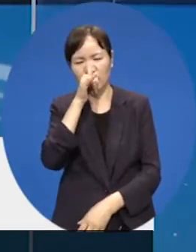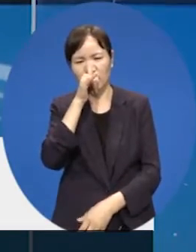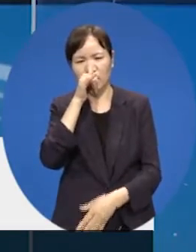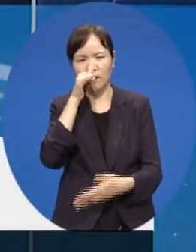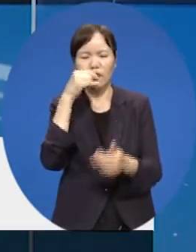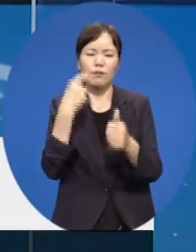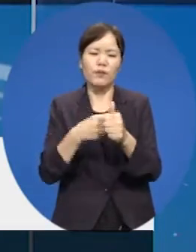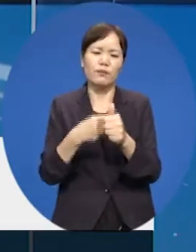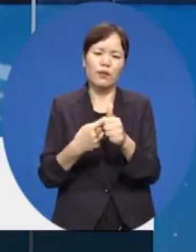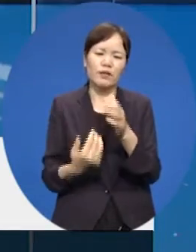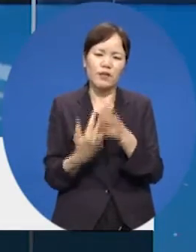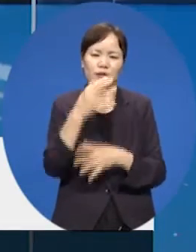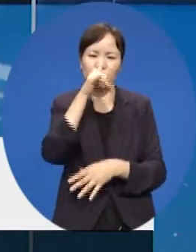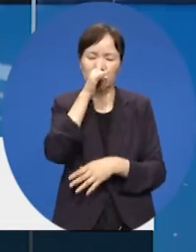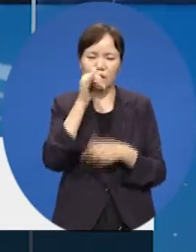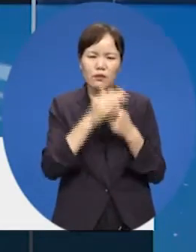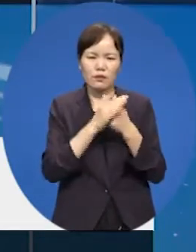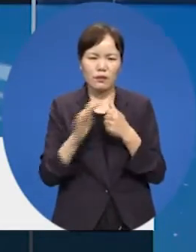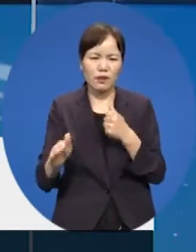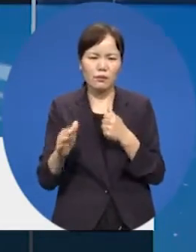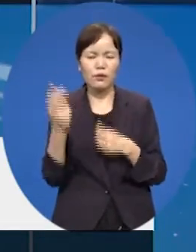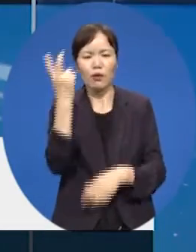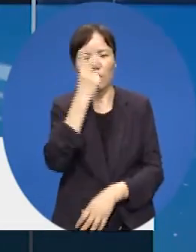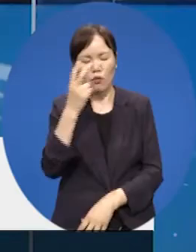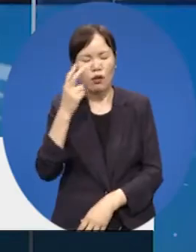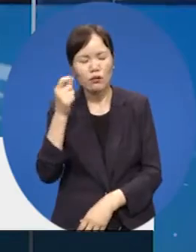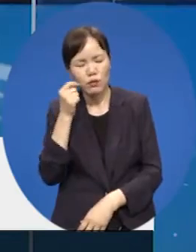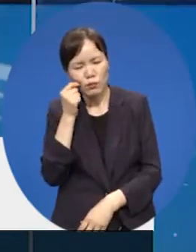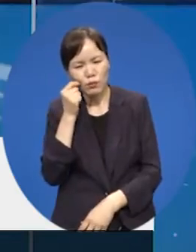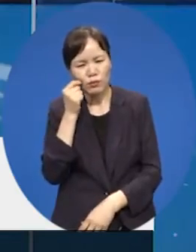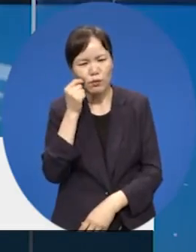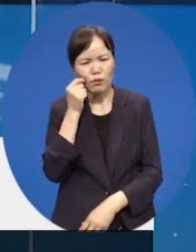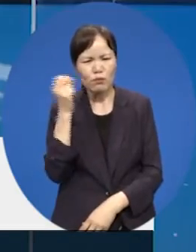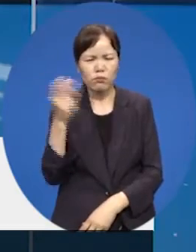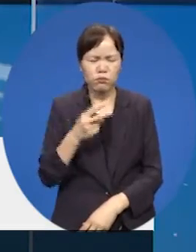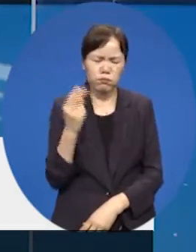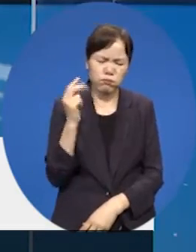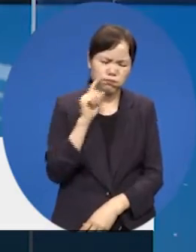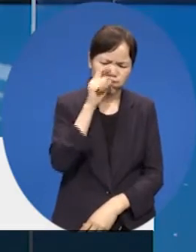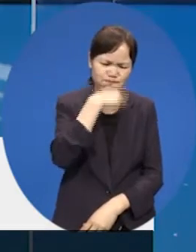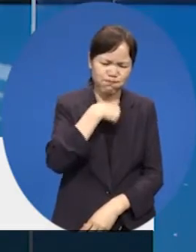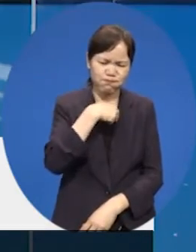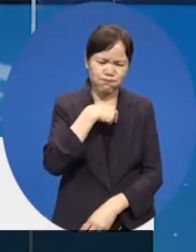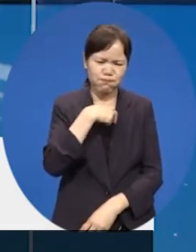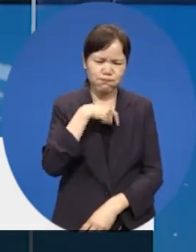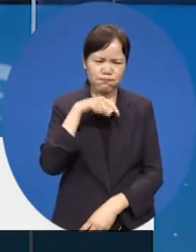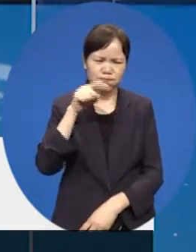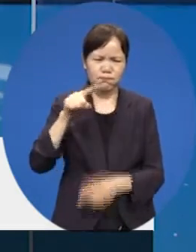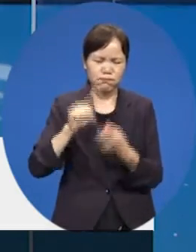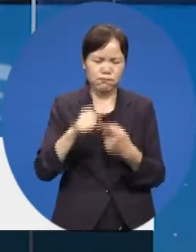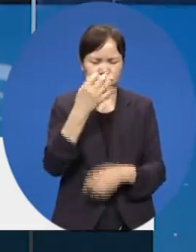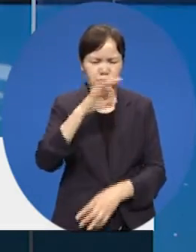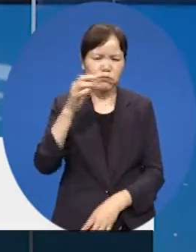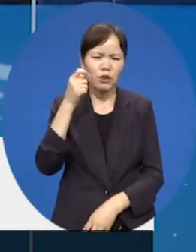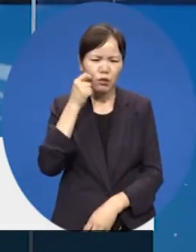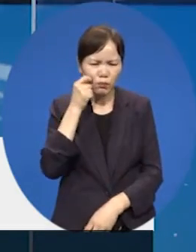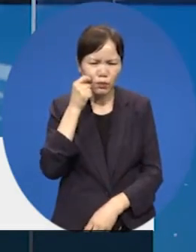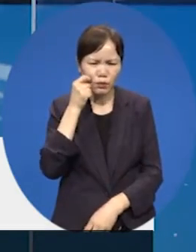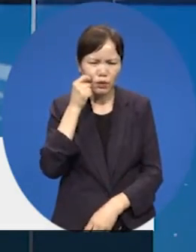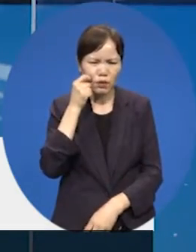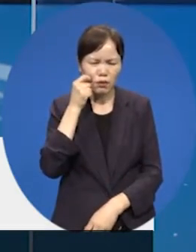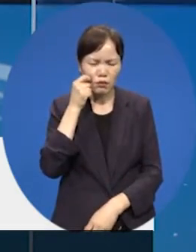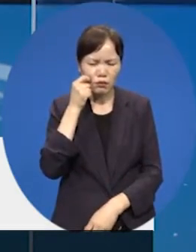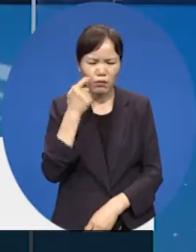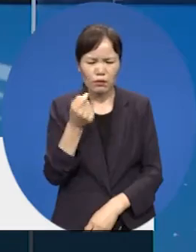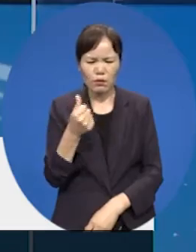이러지도 못하고 저러지도 못하고 관리할 수도 없고 굉장히 또 비위생적이고 그걸 대놓고 인정할 수도 없고 사각지대